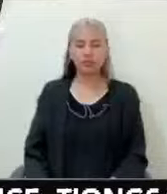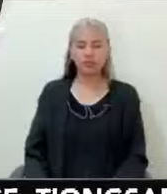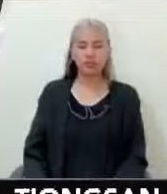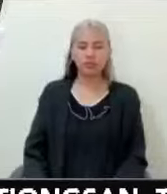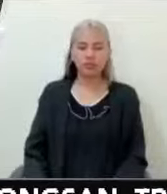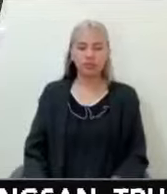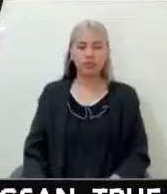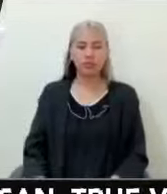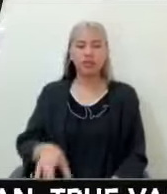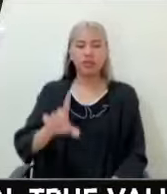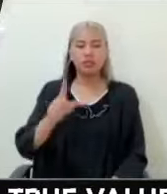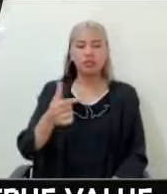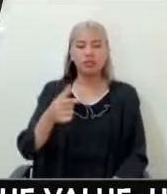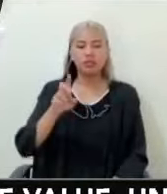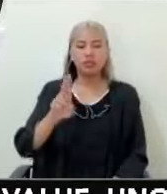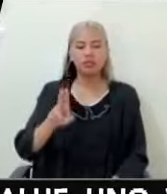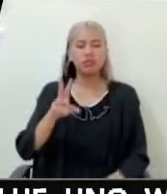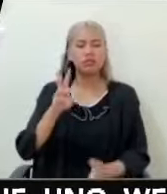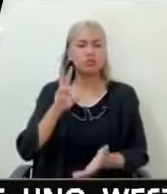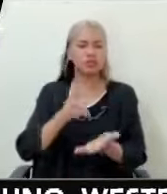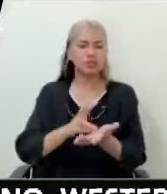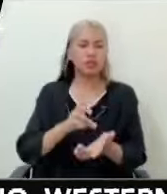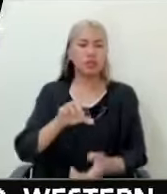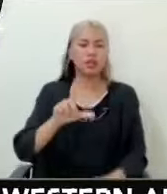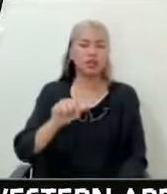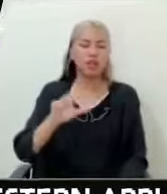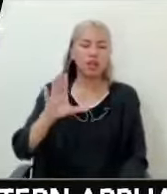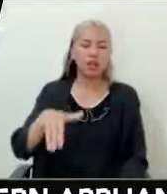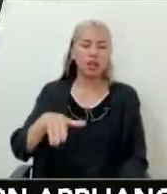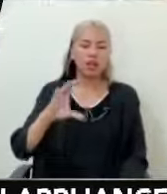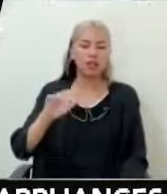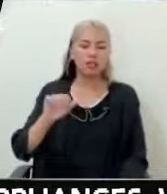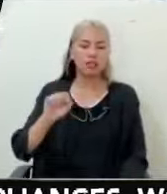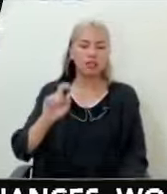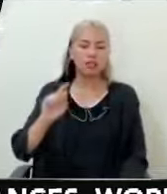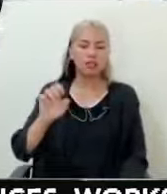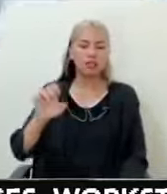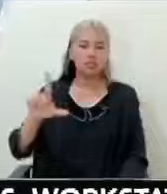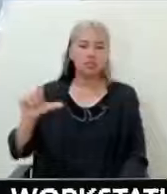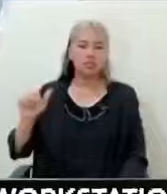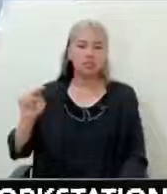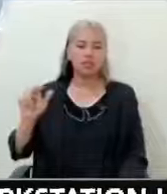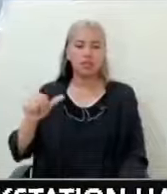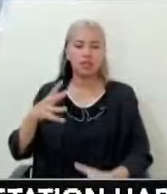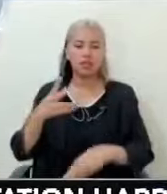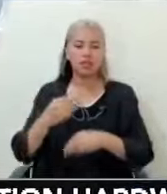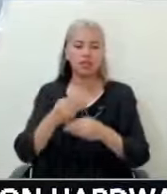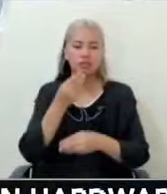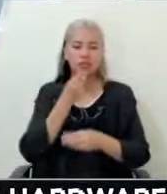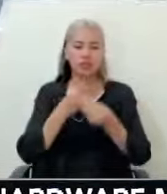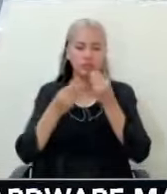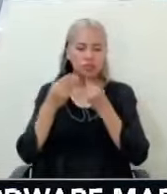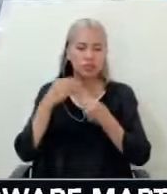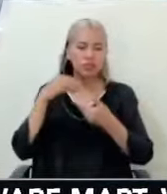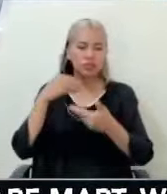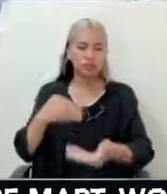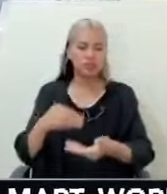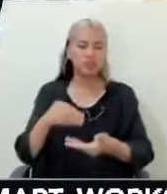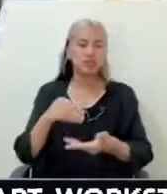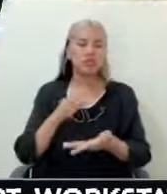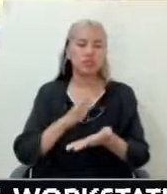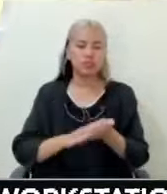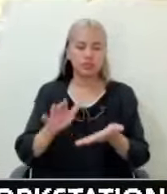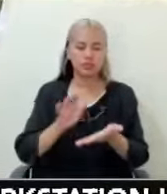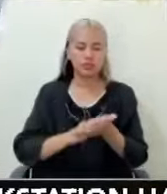for additional food pack hyen kit at especially yung face mask kasi If ever na